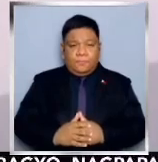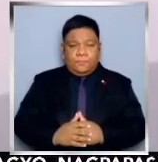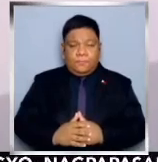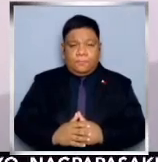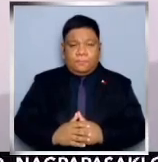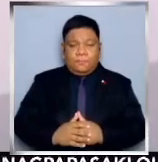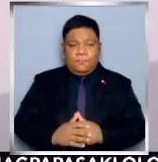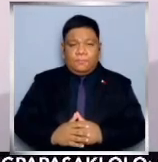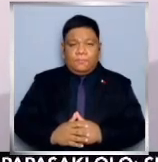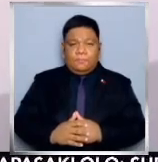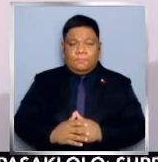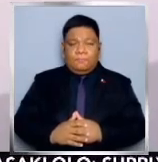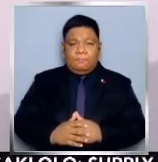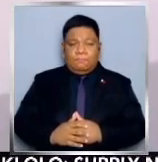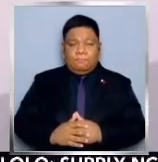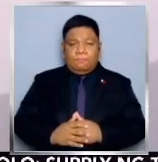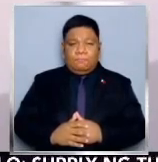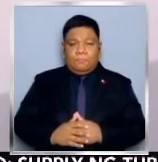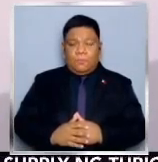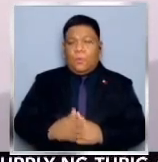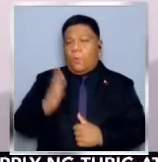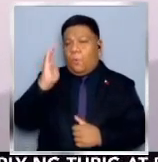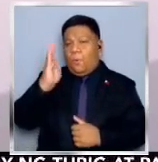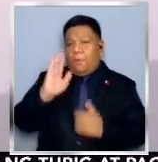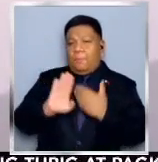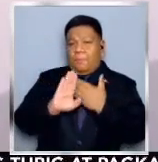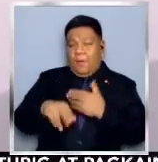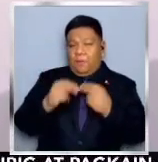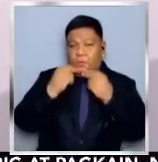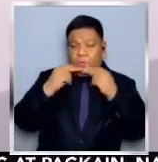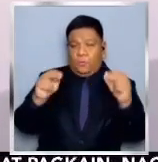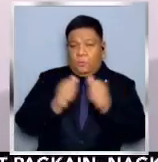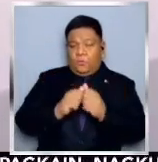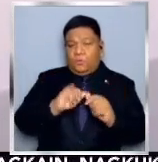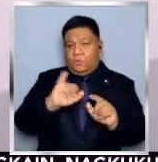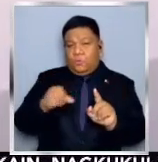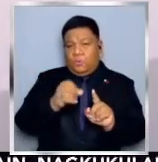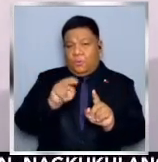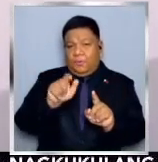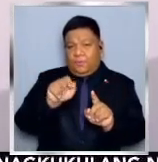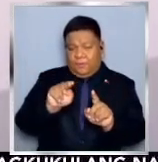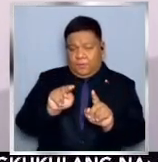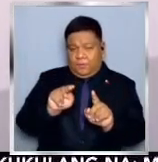Babalikan po natin ang ulat na yan mula kay Jonathan Andal.